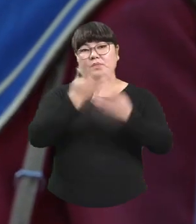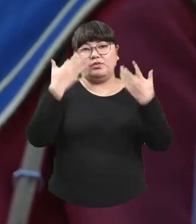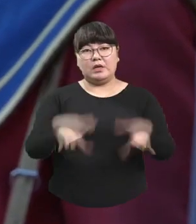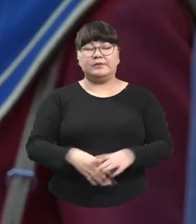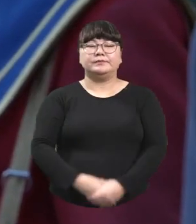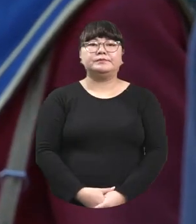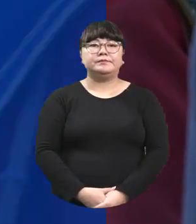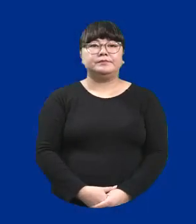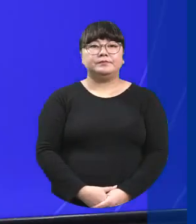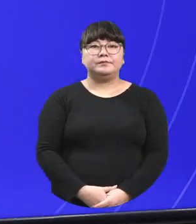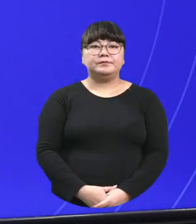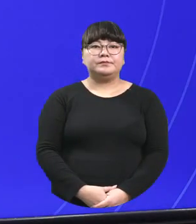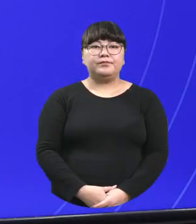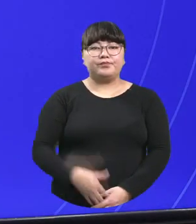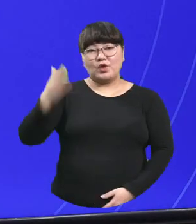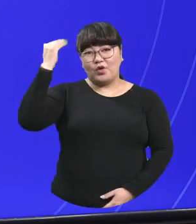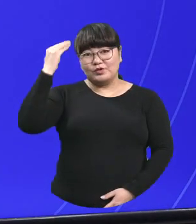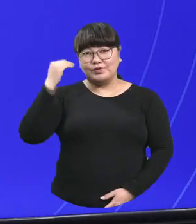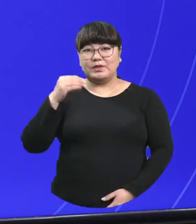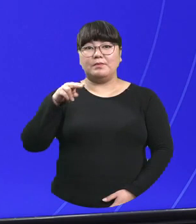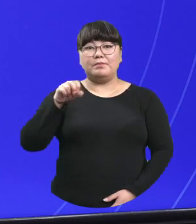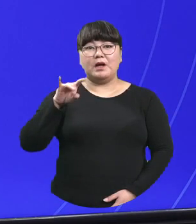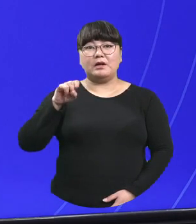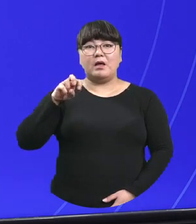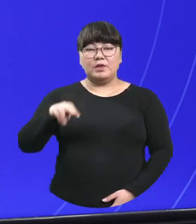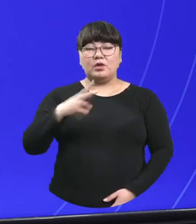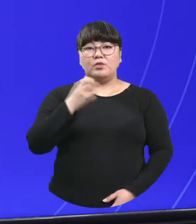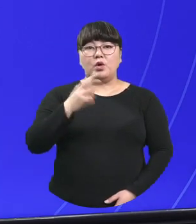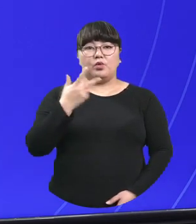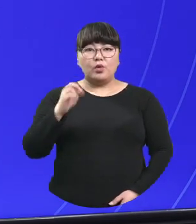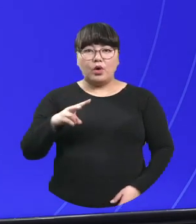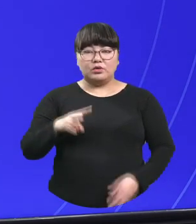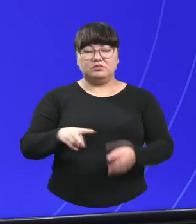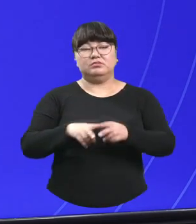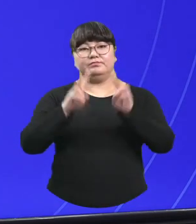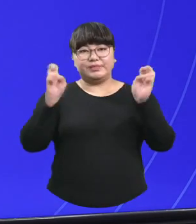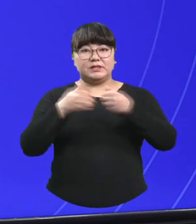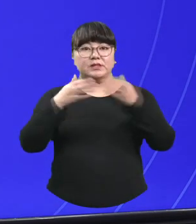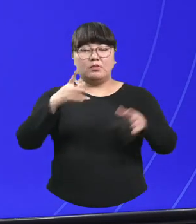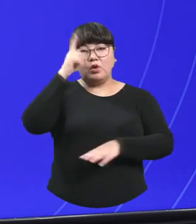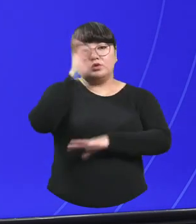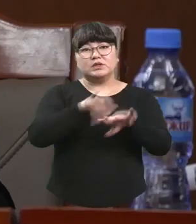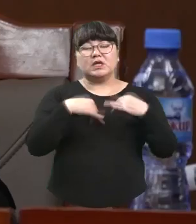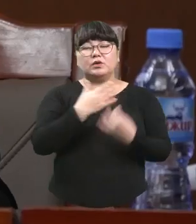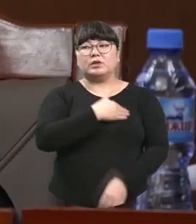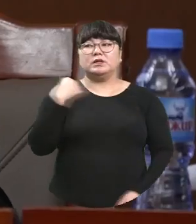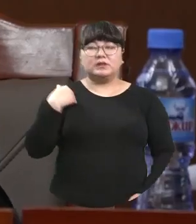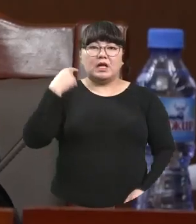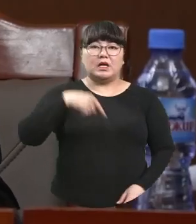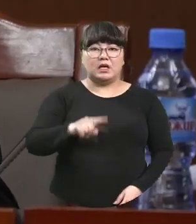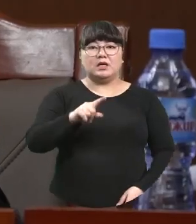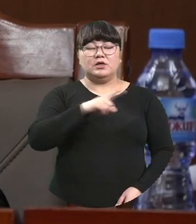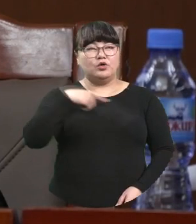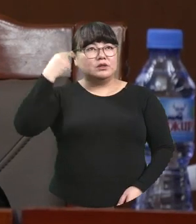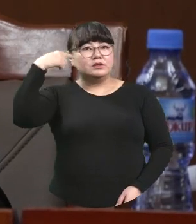байгаагаа илэрхийлжээ. Өсвөрийн парламент 2023 хөтөлбөрийн нийтийн үйл ажиллагаа боллоо. Хөтөлбөрийг Монгол Улсын хурлын дарга